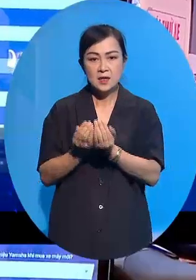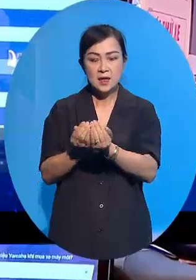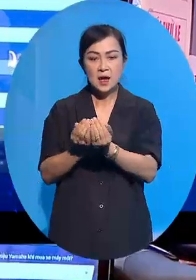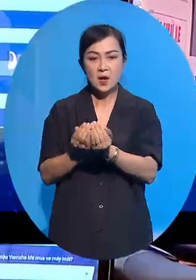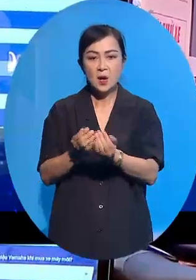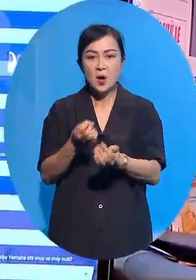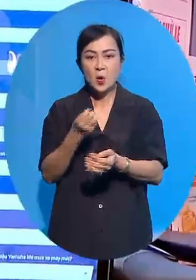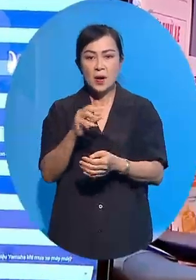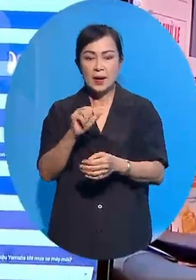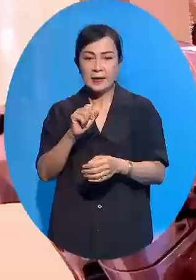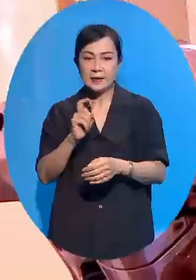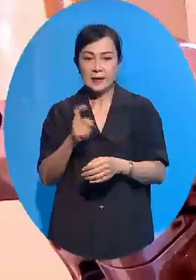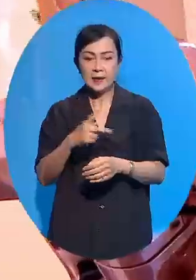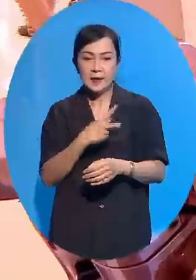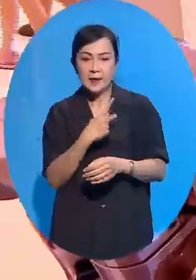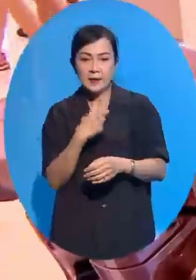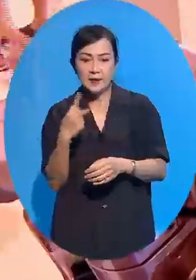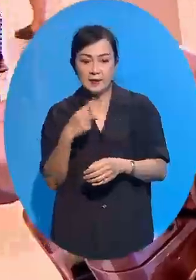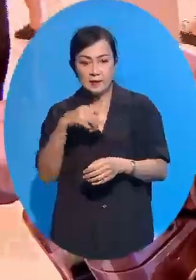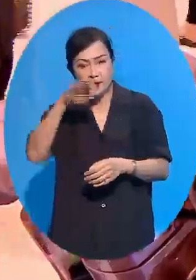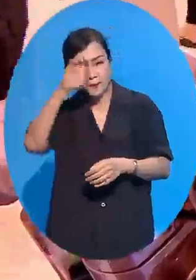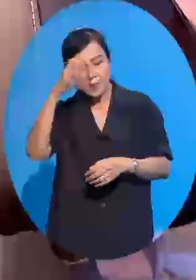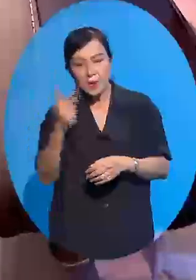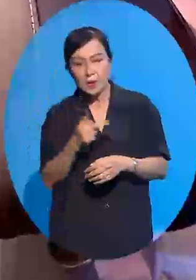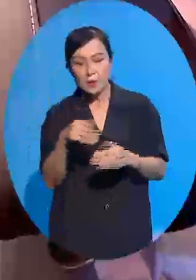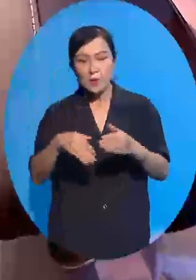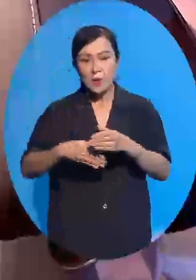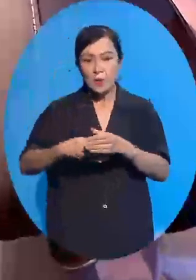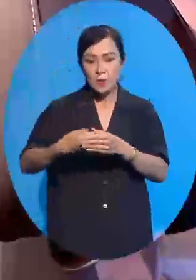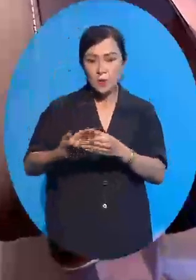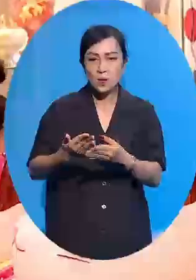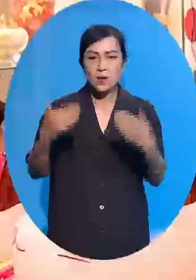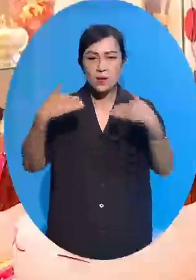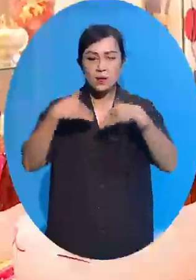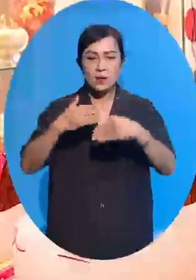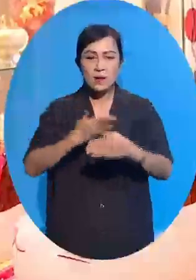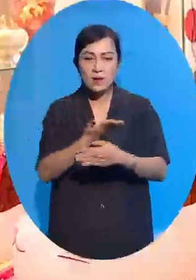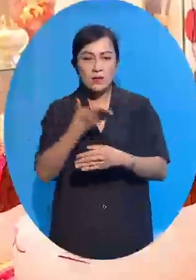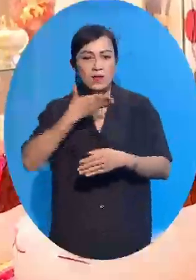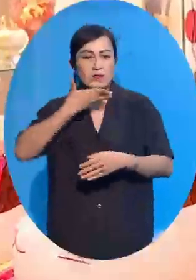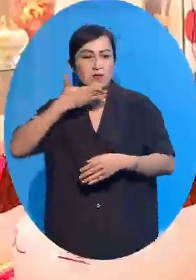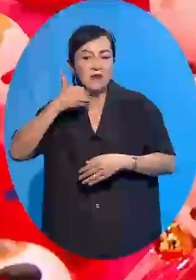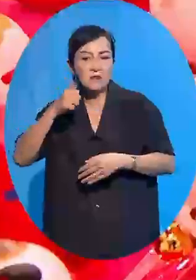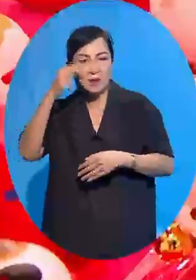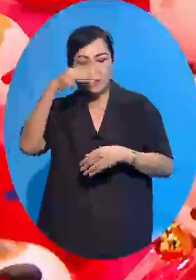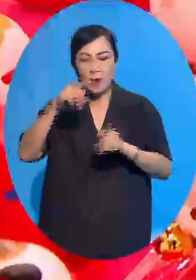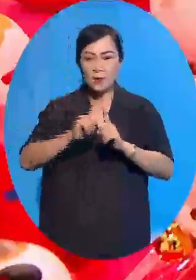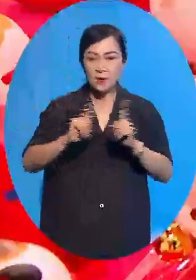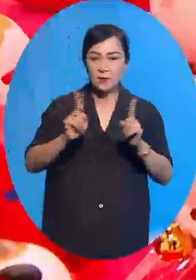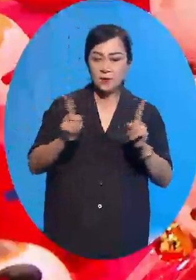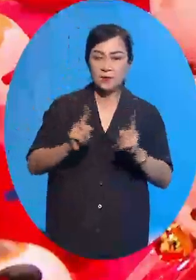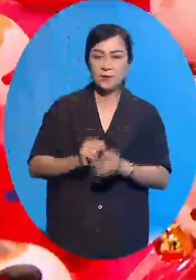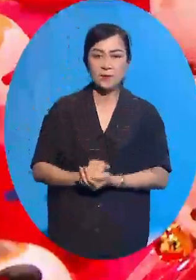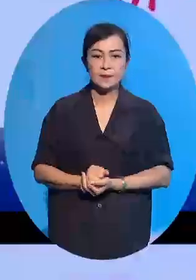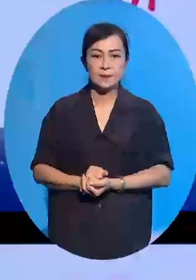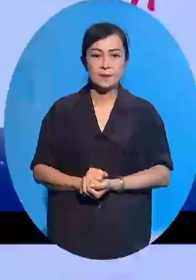hoa anh đào, nơi khách tham quan có thể đắm mình trong không khí mùa xuân và tận hưởng khung cảnh tuyệt vời bên sắc hoa rực rỡ.